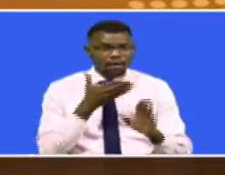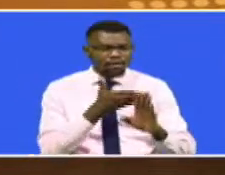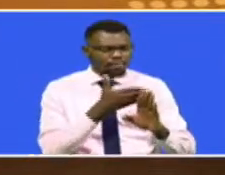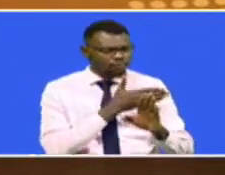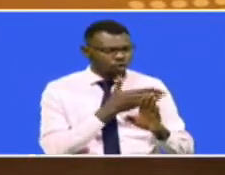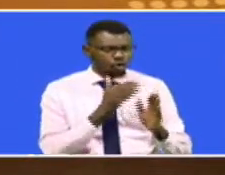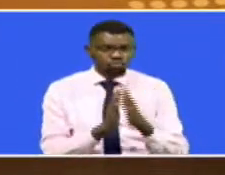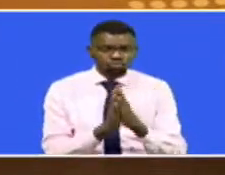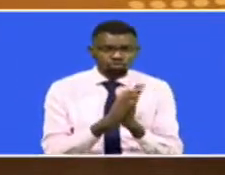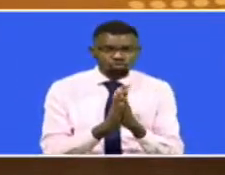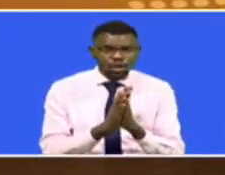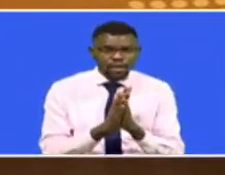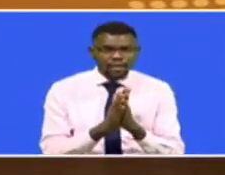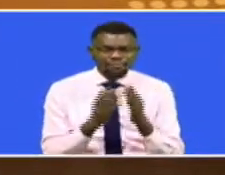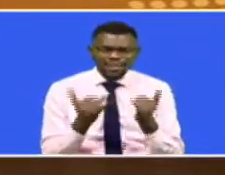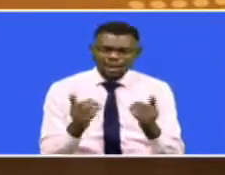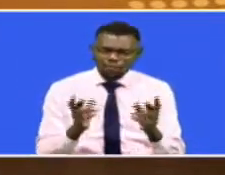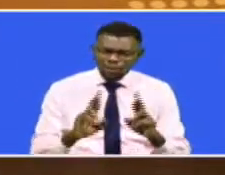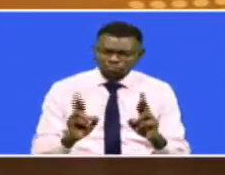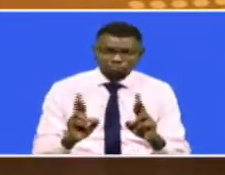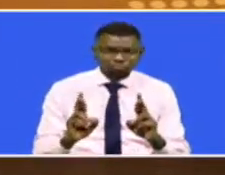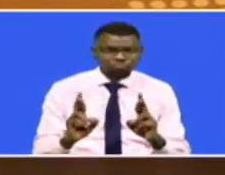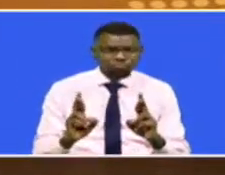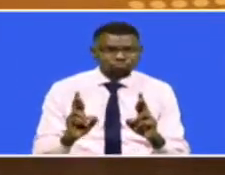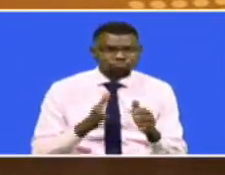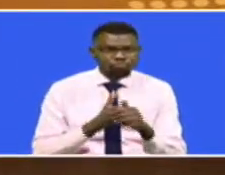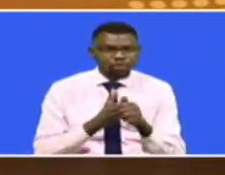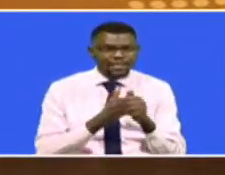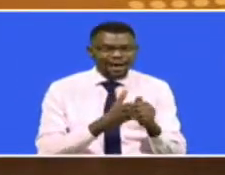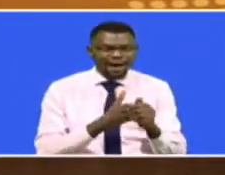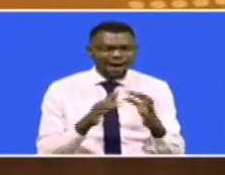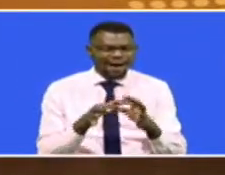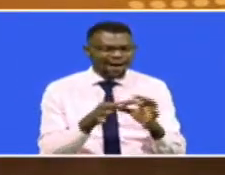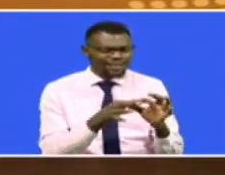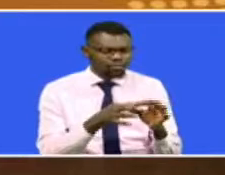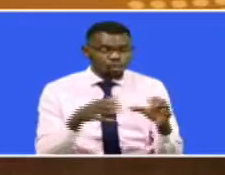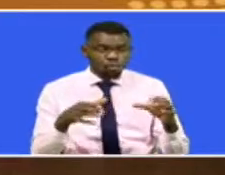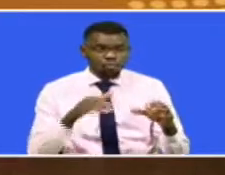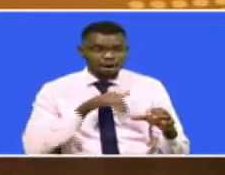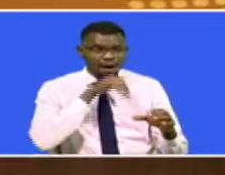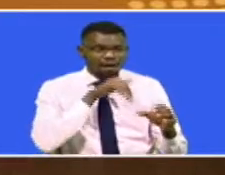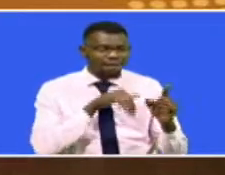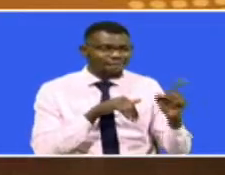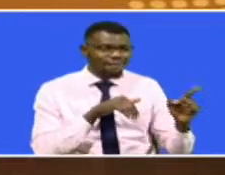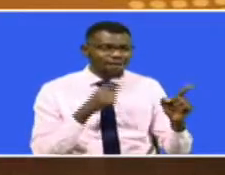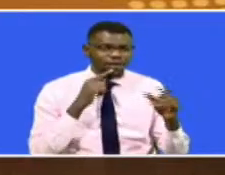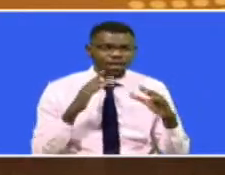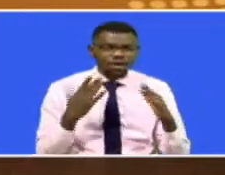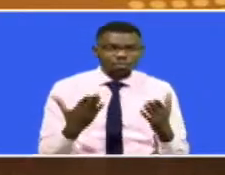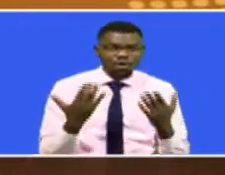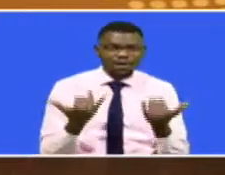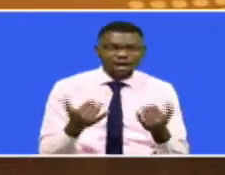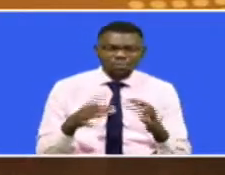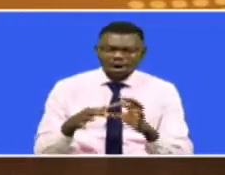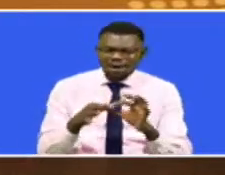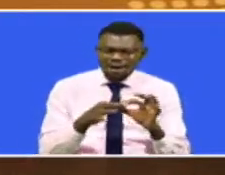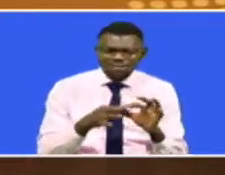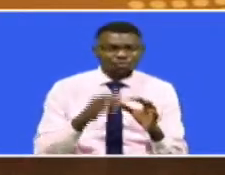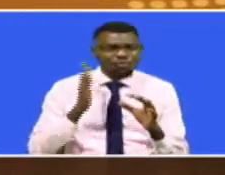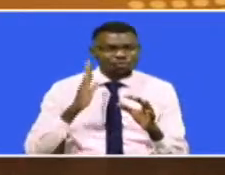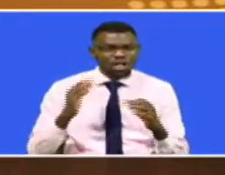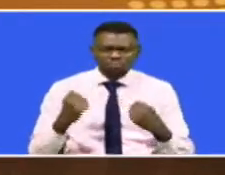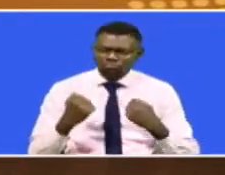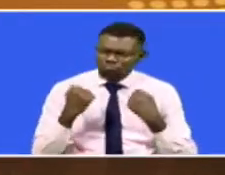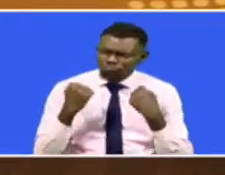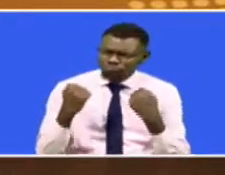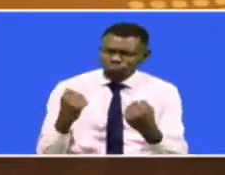Wali ambayo sasa imeandaliwa vyema ni kwamba kiongozi wa muungano wa Azimio la Umoja Raila Odinga anasema kuwa muungano huo utarejea ukiwa